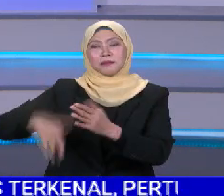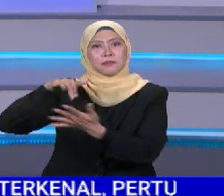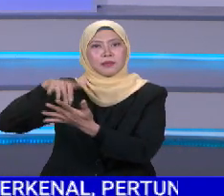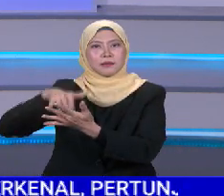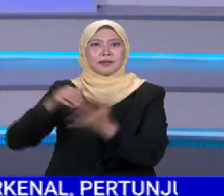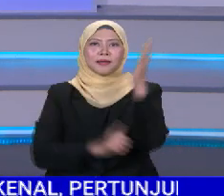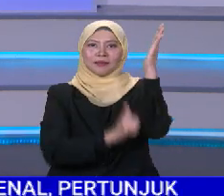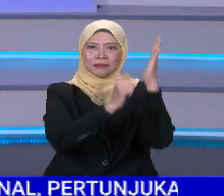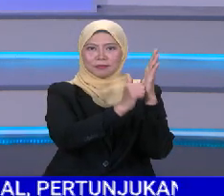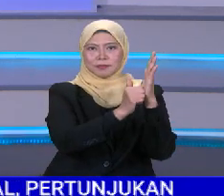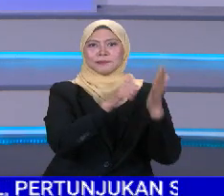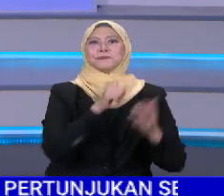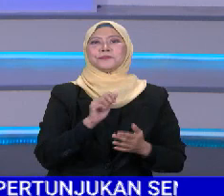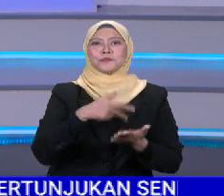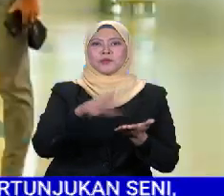di akademi tersebut.